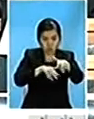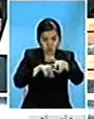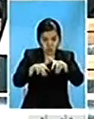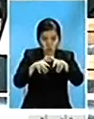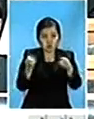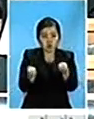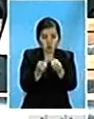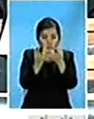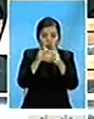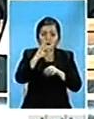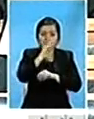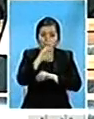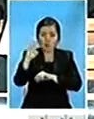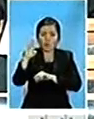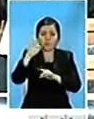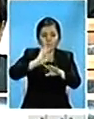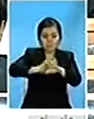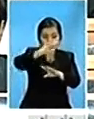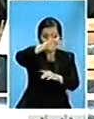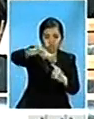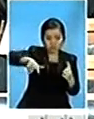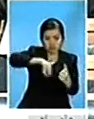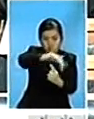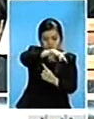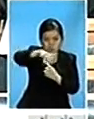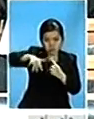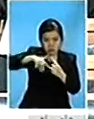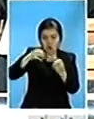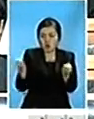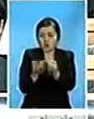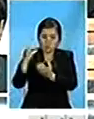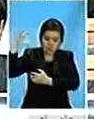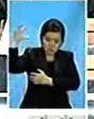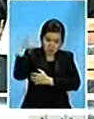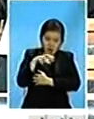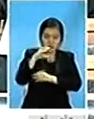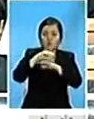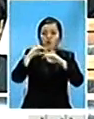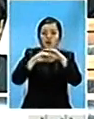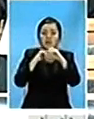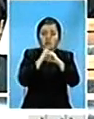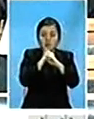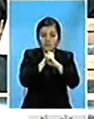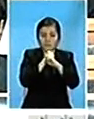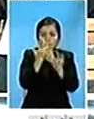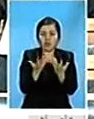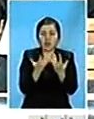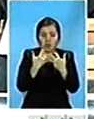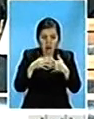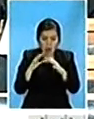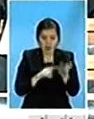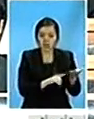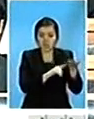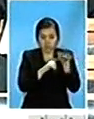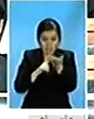ต่อระบบนิเวศทรัพยากรธรรมชาติที่เกิดจากโครงการรวมทั้งมีการเสนอมาตร